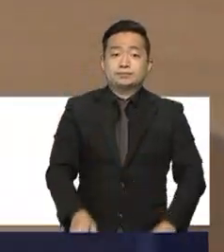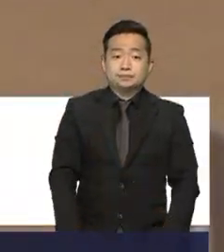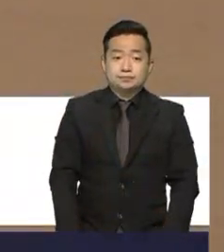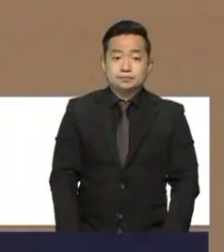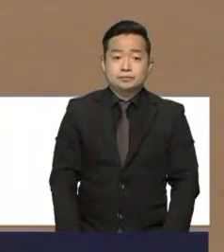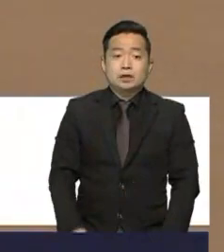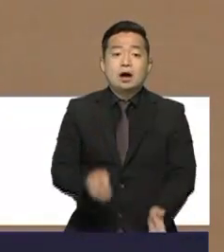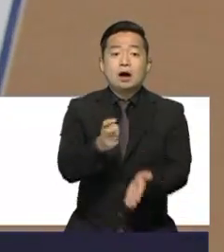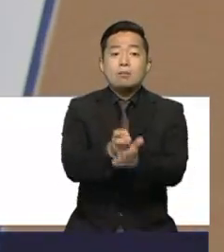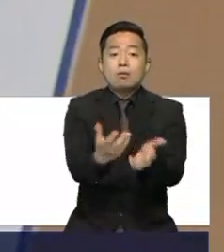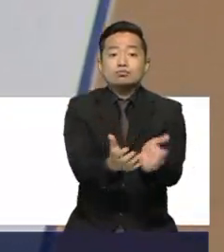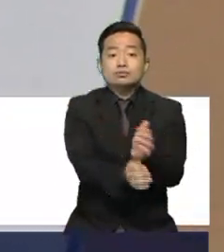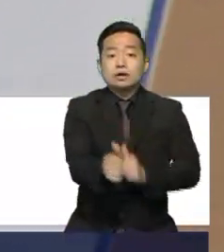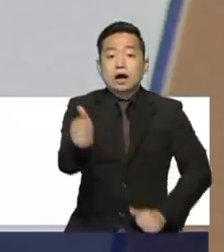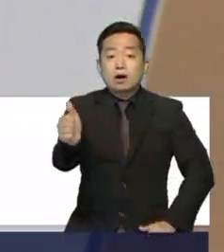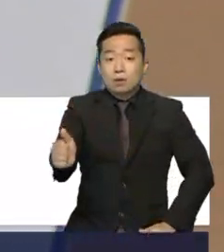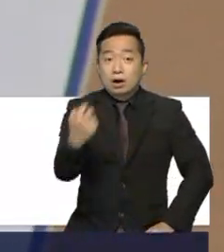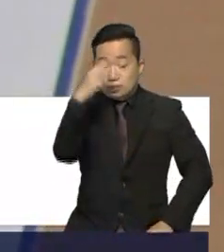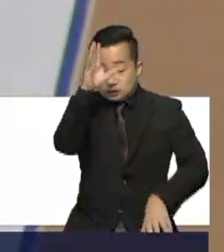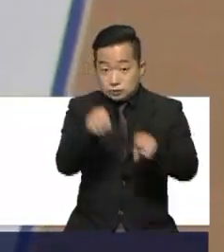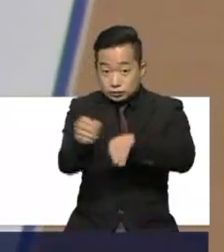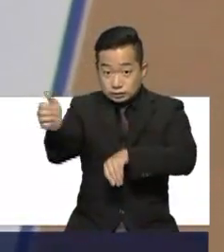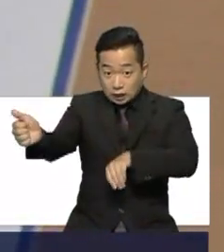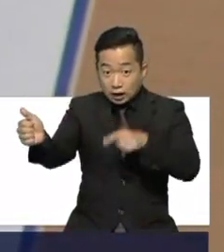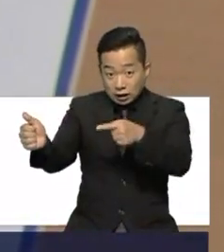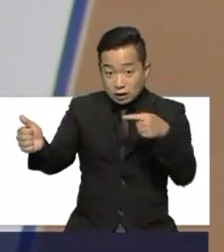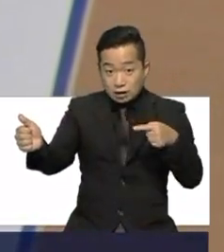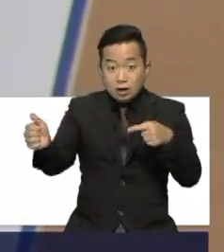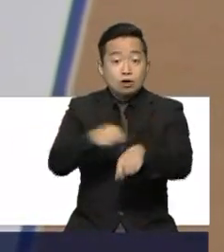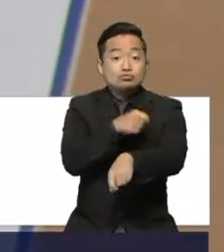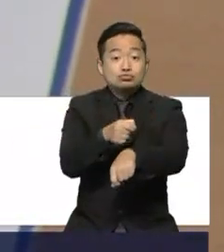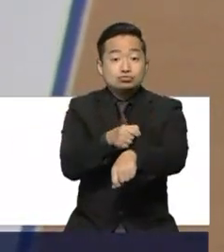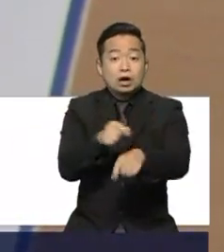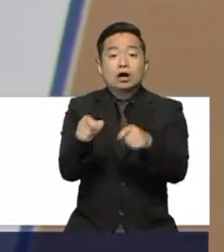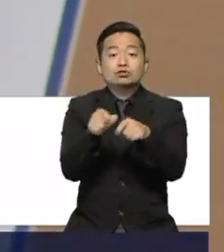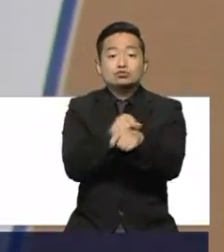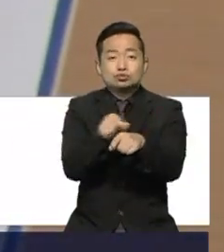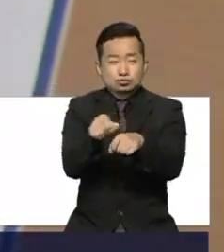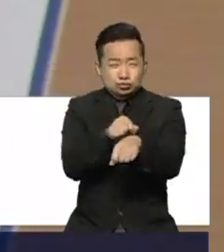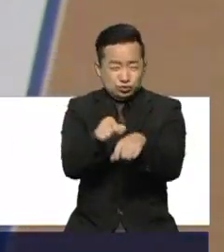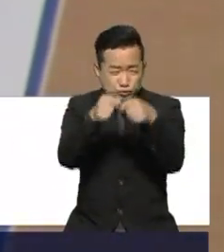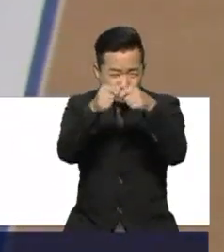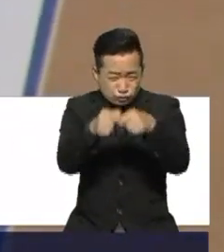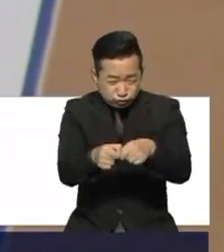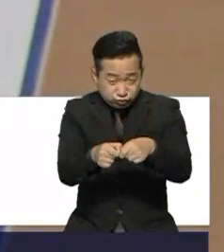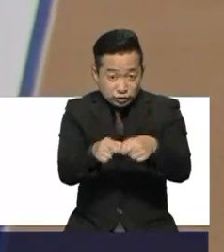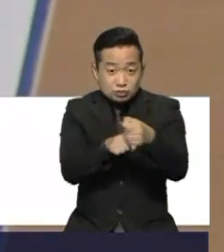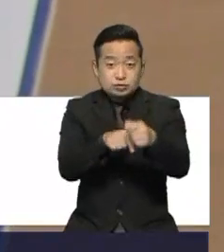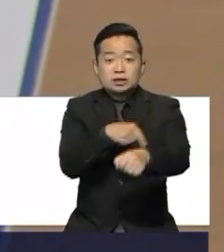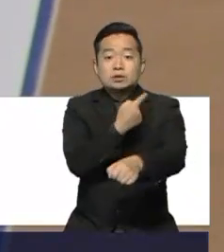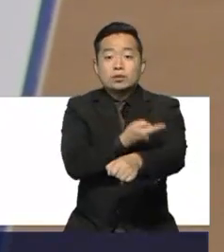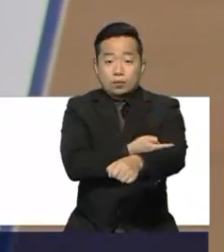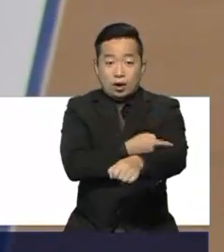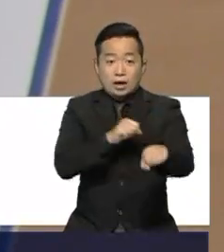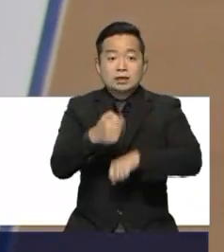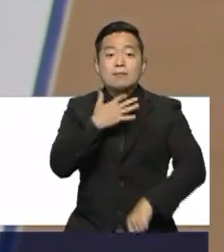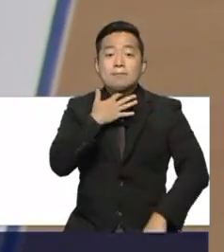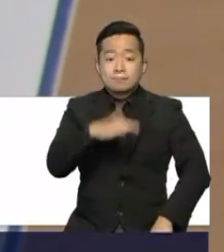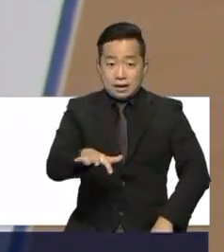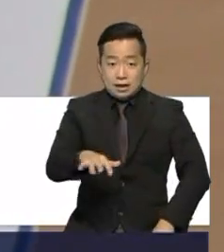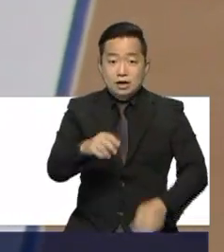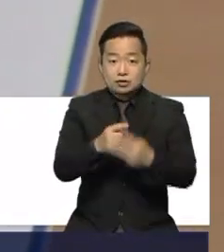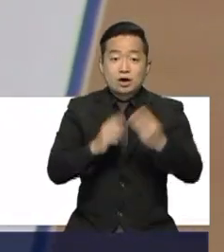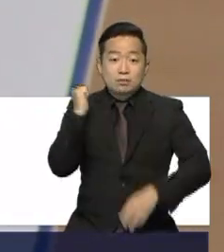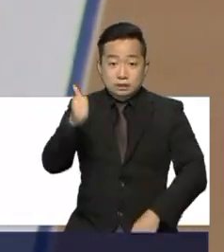장관이 검찰총장에게 구체적 수사 지휘권 행사한 적이 없다라고 답했어요. 윤석열